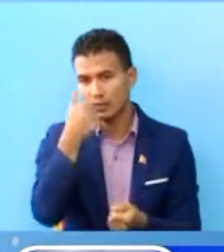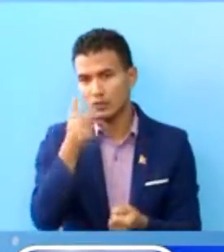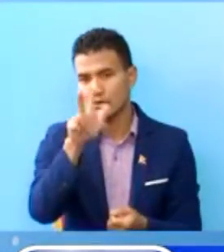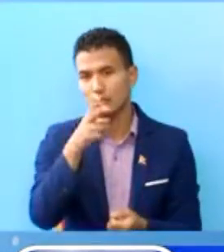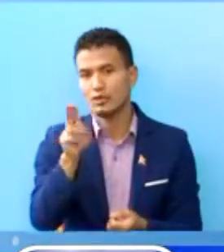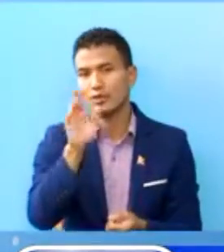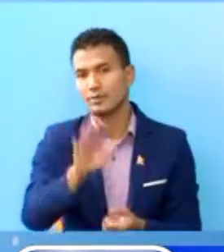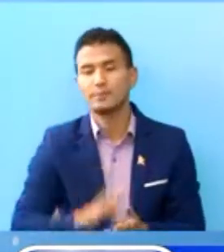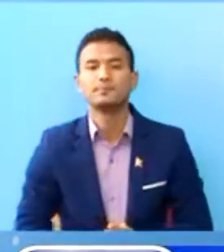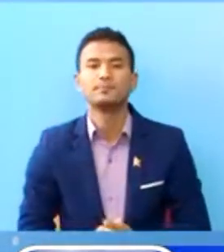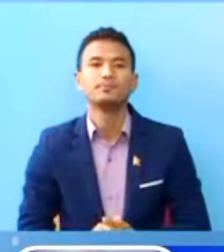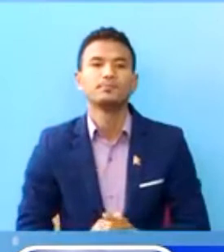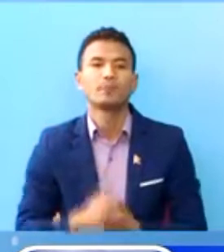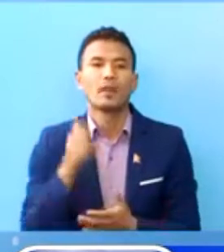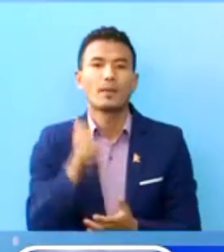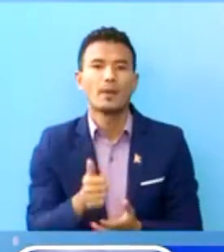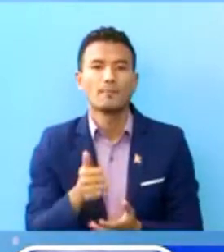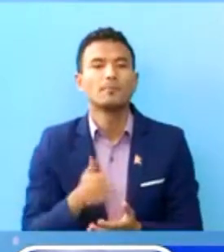16,168 छ। अब म